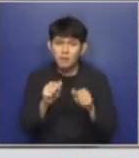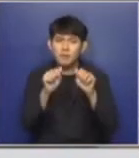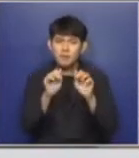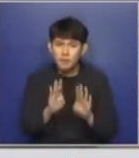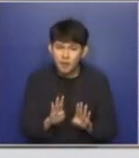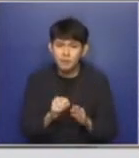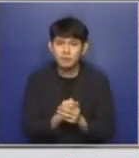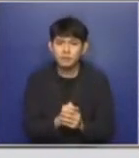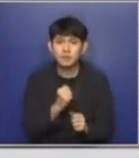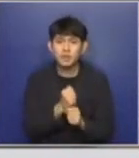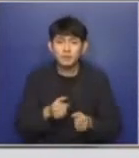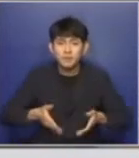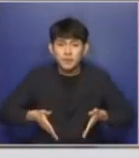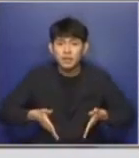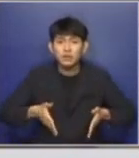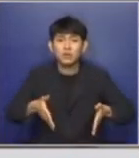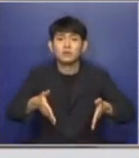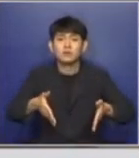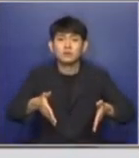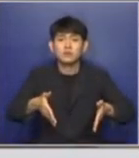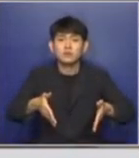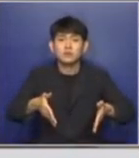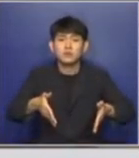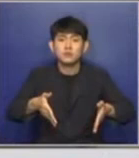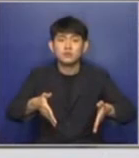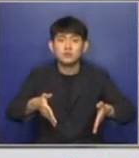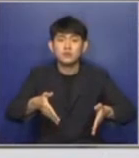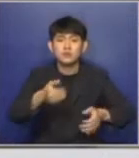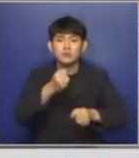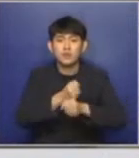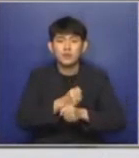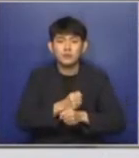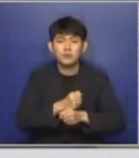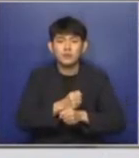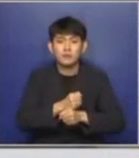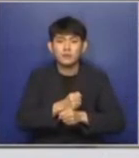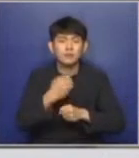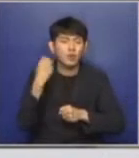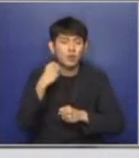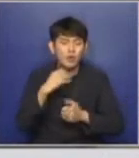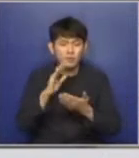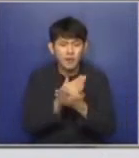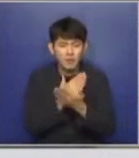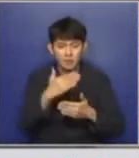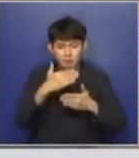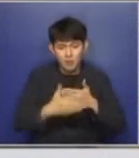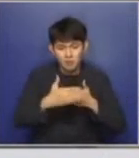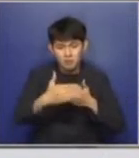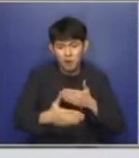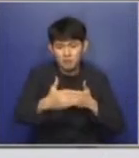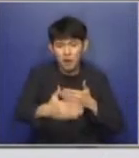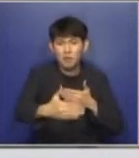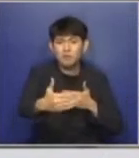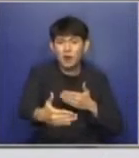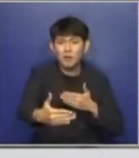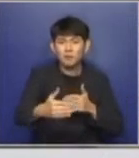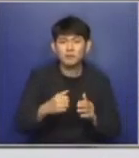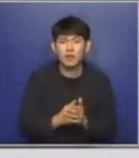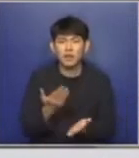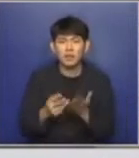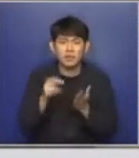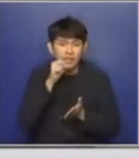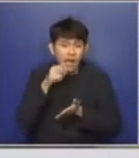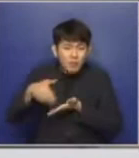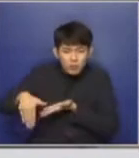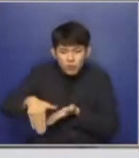ณะถนนเส้นหนึ่งอาจจะทำเป็น4ช่วง5ช่วงแล้วก็ลักษณะขุดคลองขุดล